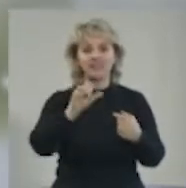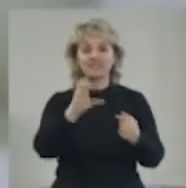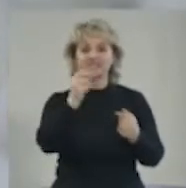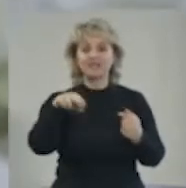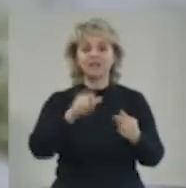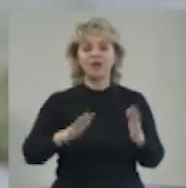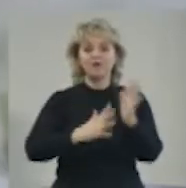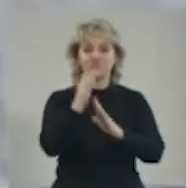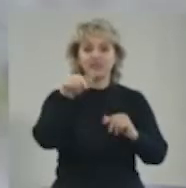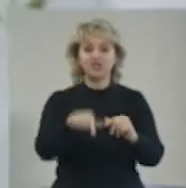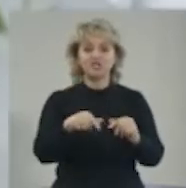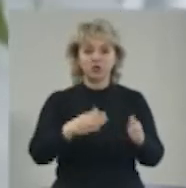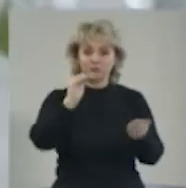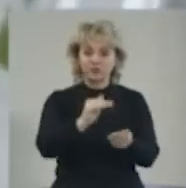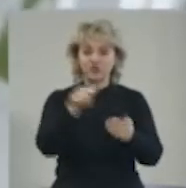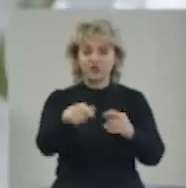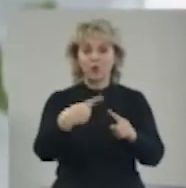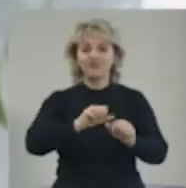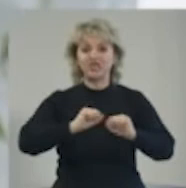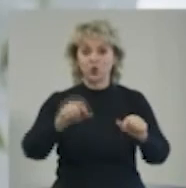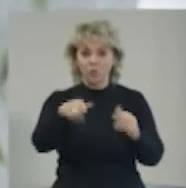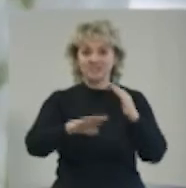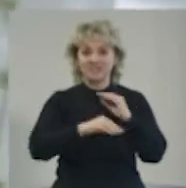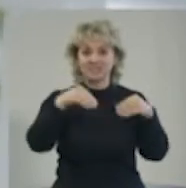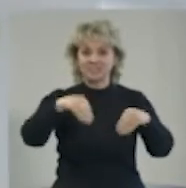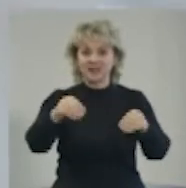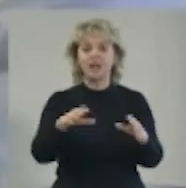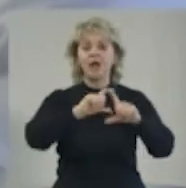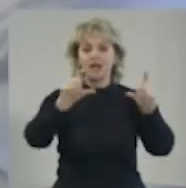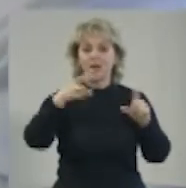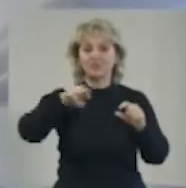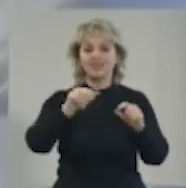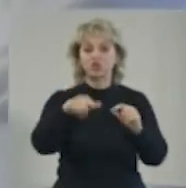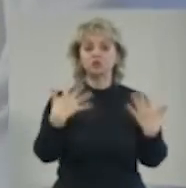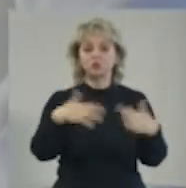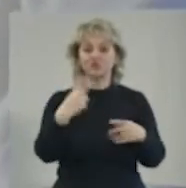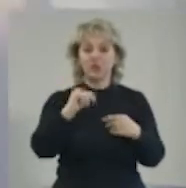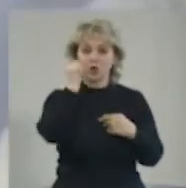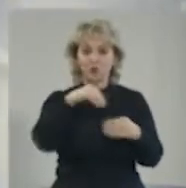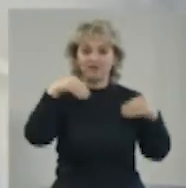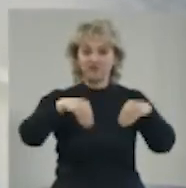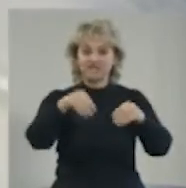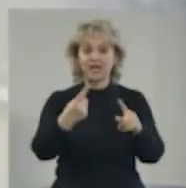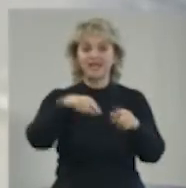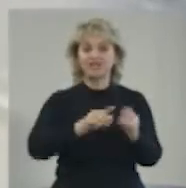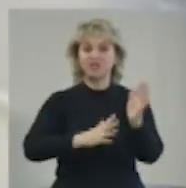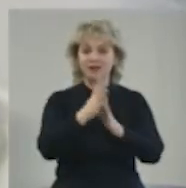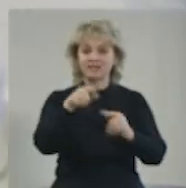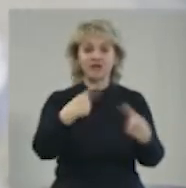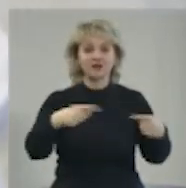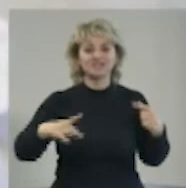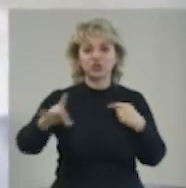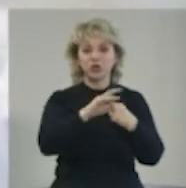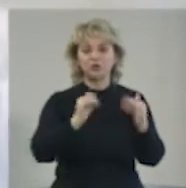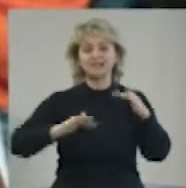сада вырастили из черенков. Дерево героя – саженцы, а компания МТС уже второй год высаживает эти ростки в разных